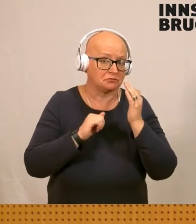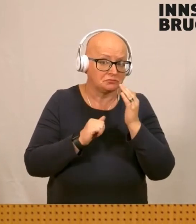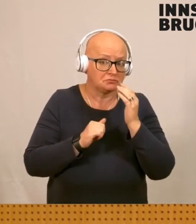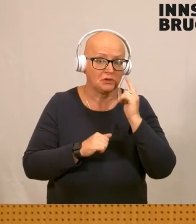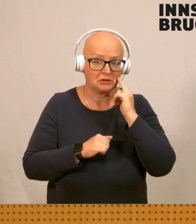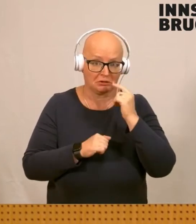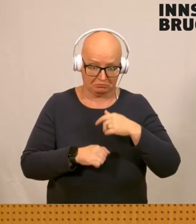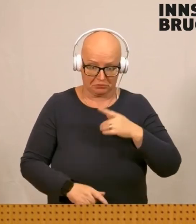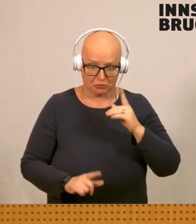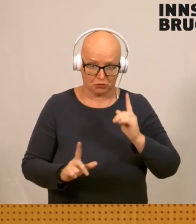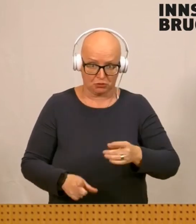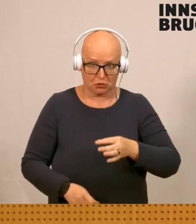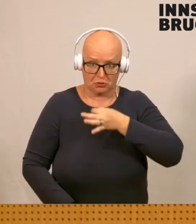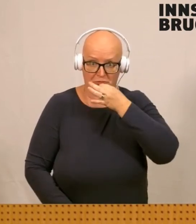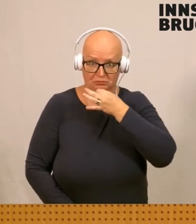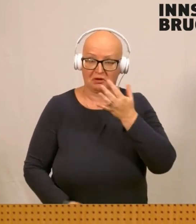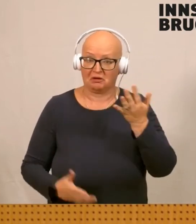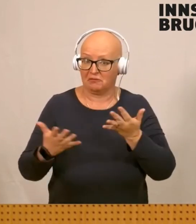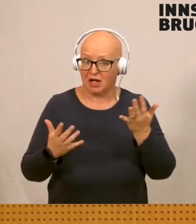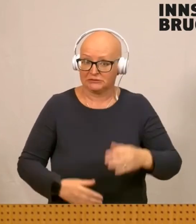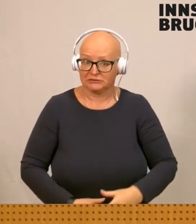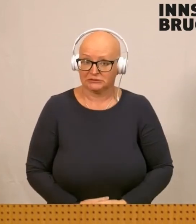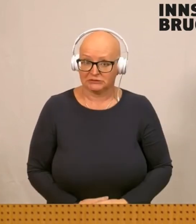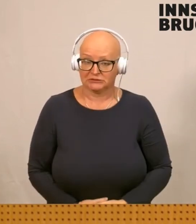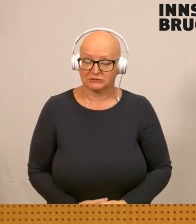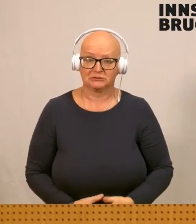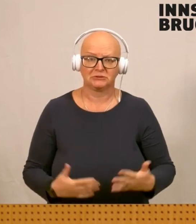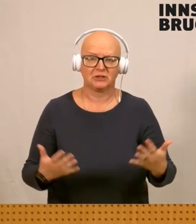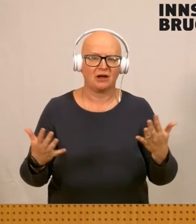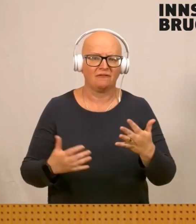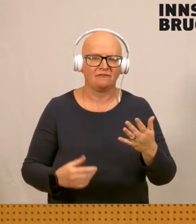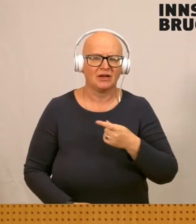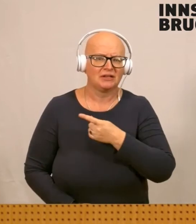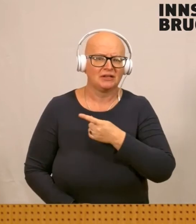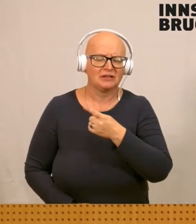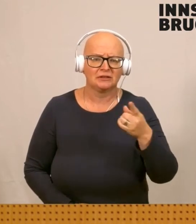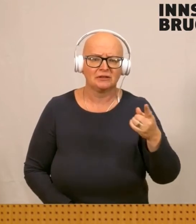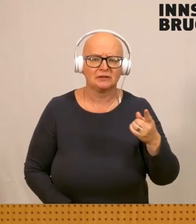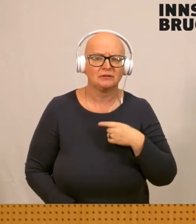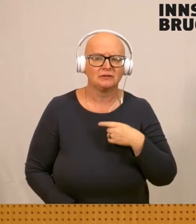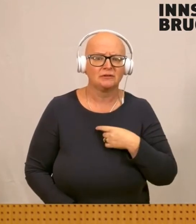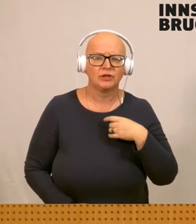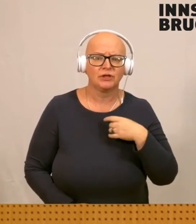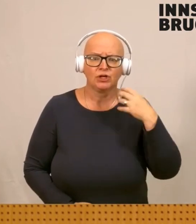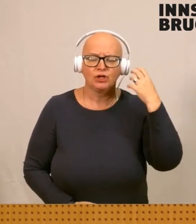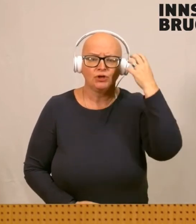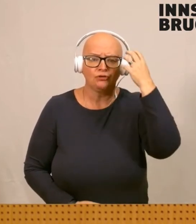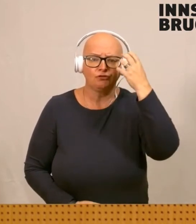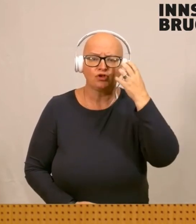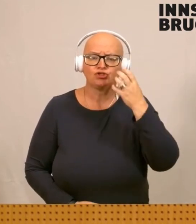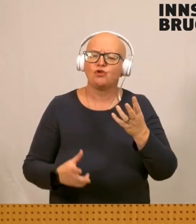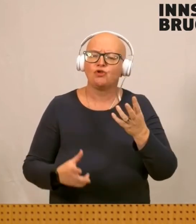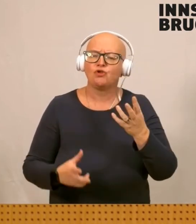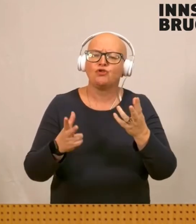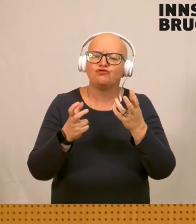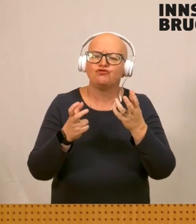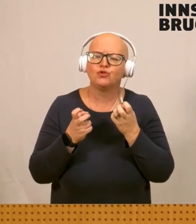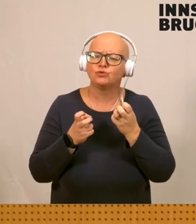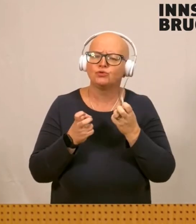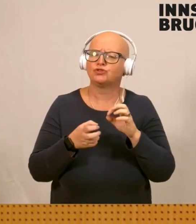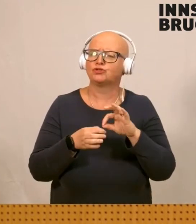mir? Was stellen Sie sich als ein für Sie wünschenswertes, inhaltlich